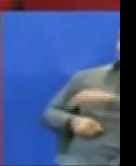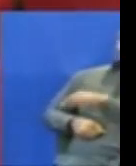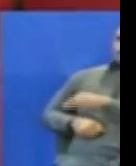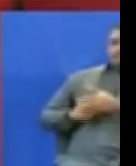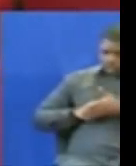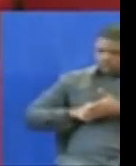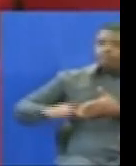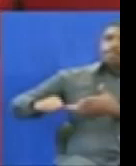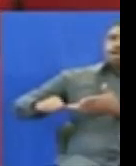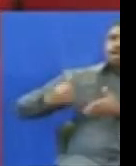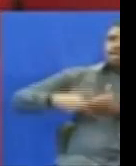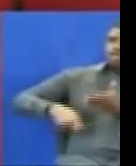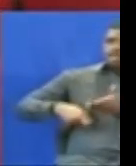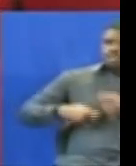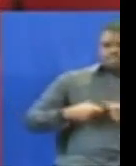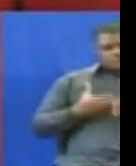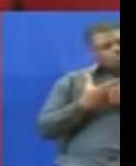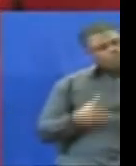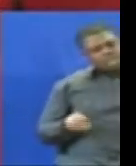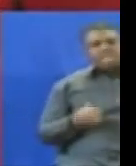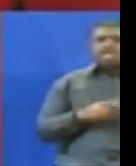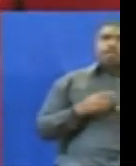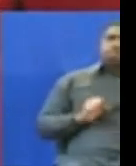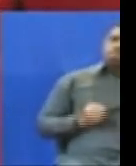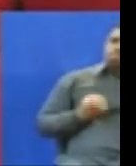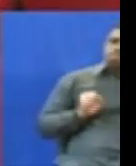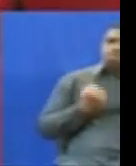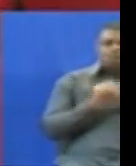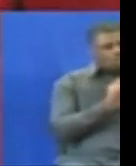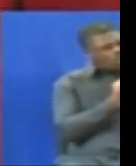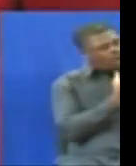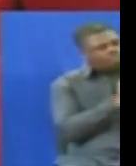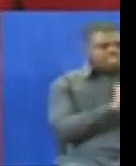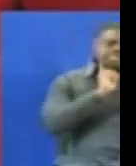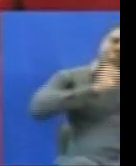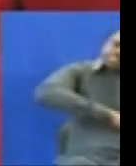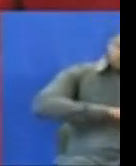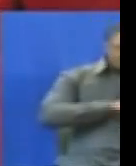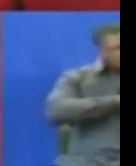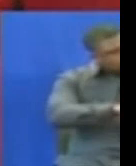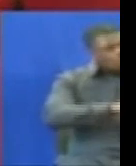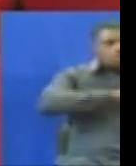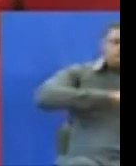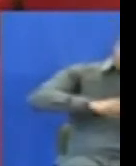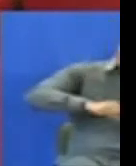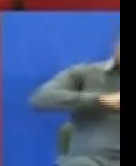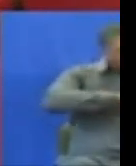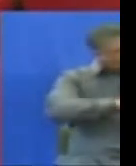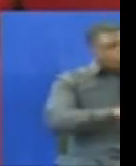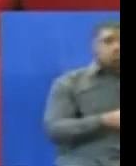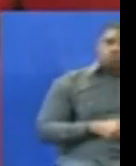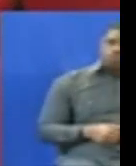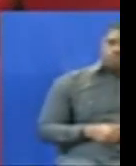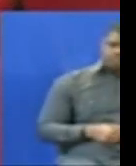toll, tulijikuta kwamba tumepoteza karibu milioni 50 za kila siku kutokana na malipo ambayo yanakuwa yanalipwa. Kwa